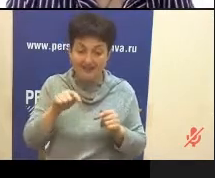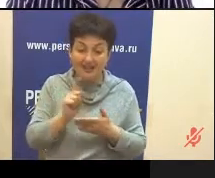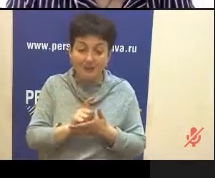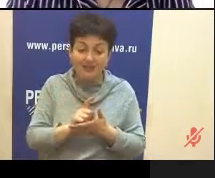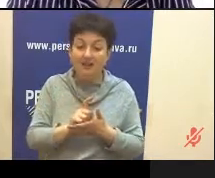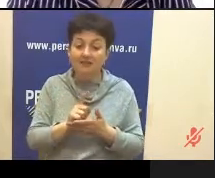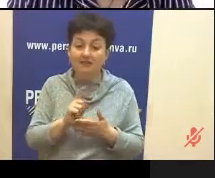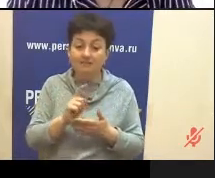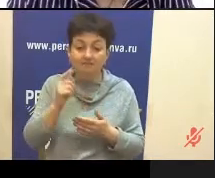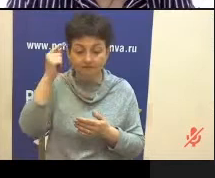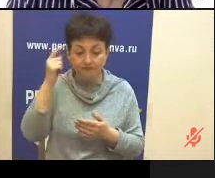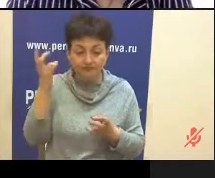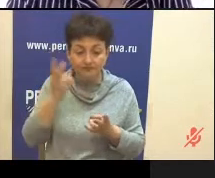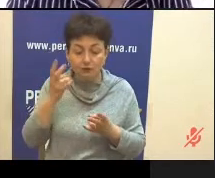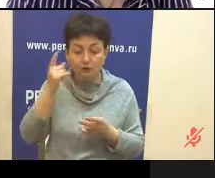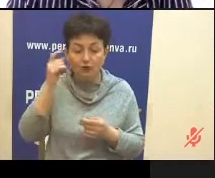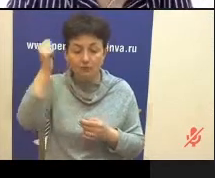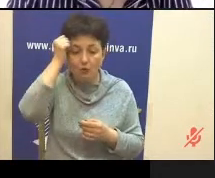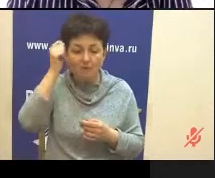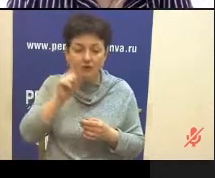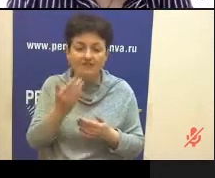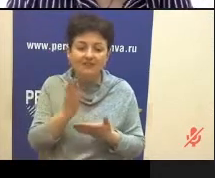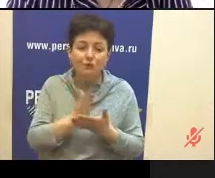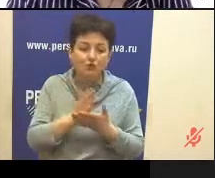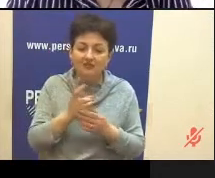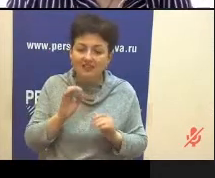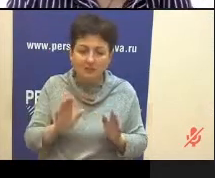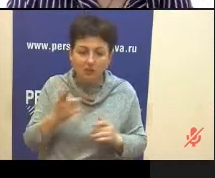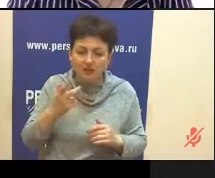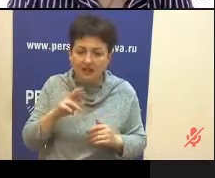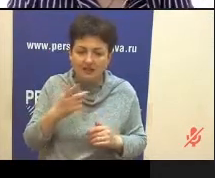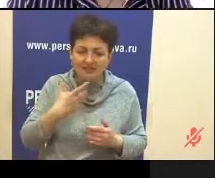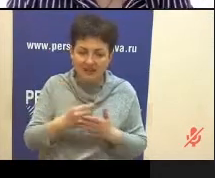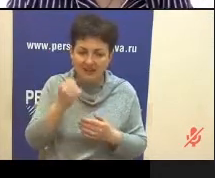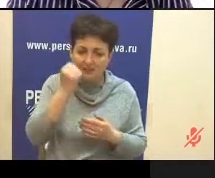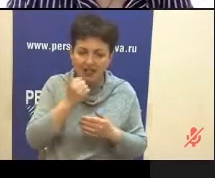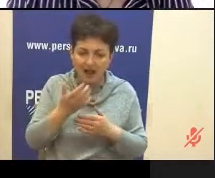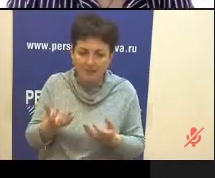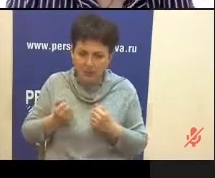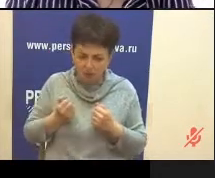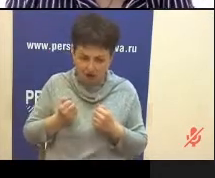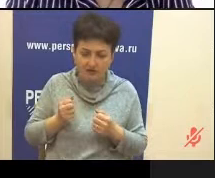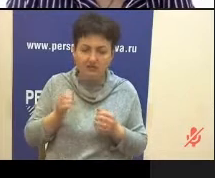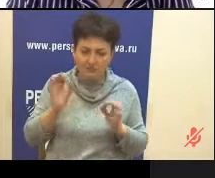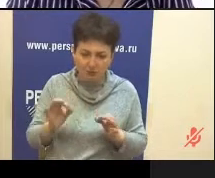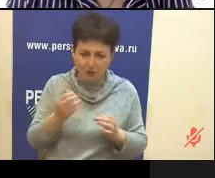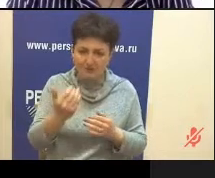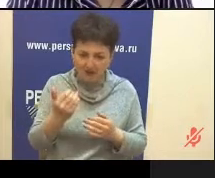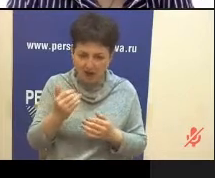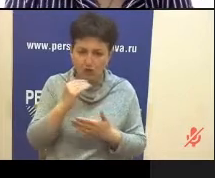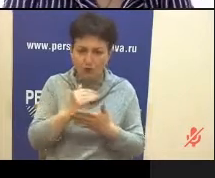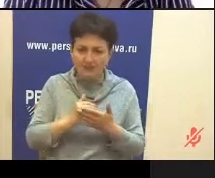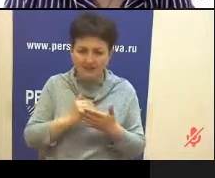Здесь обязательно стоит помнить о том, что вы существуете не только для своих благополучателей. Безусловно, ваша